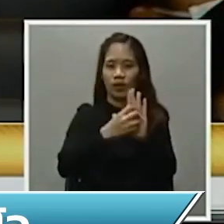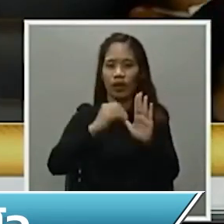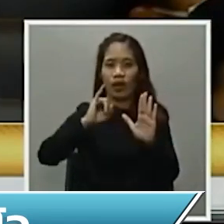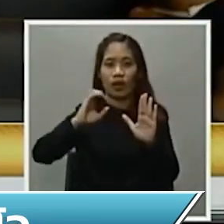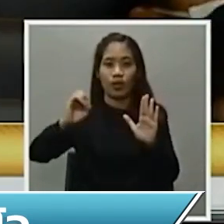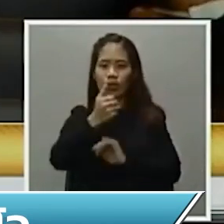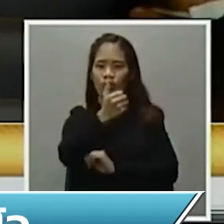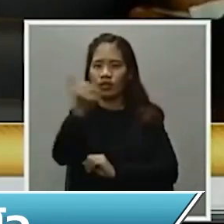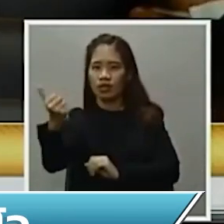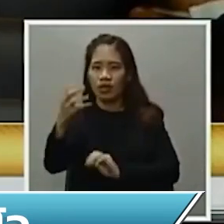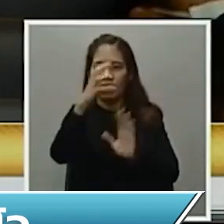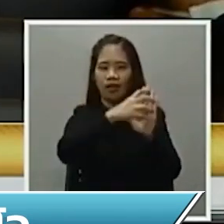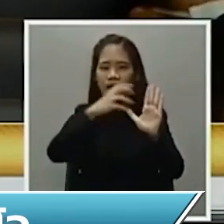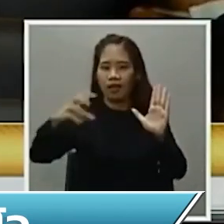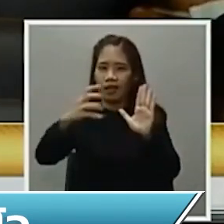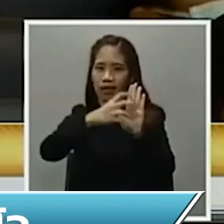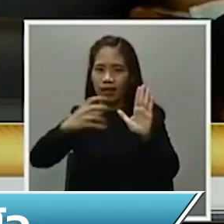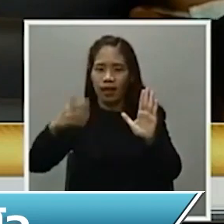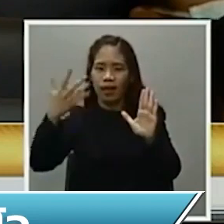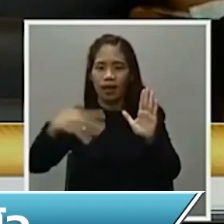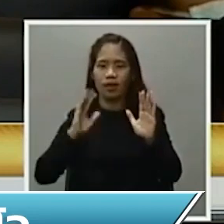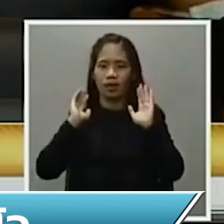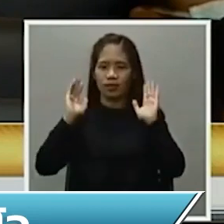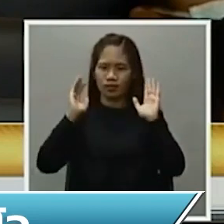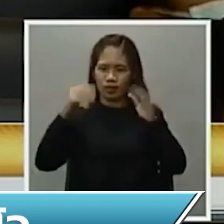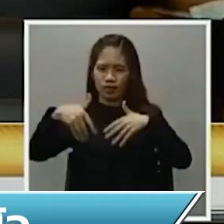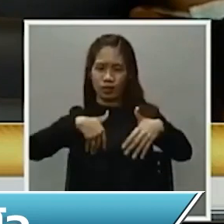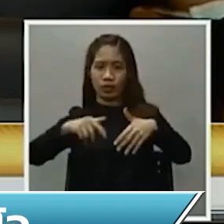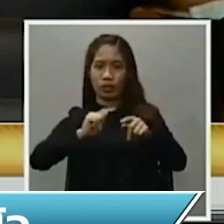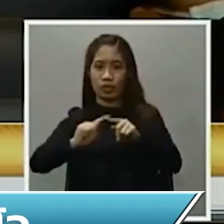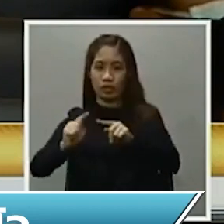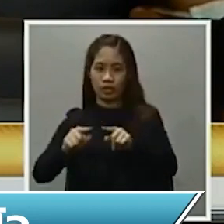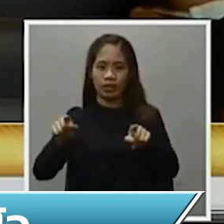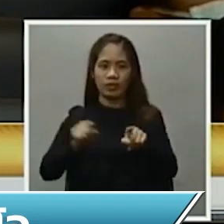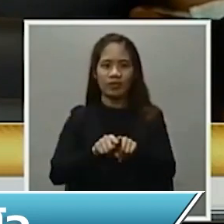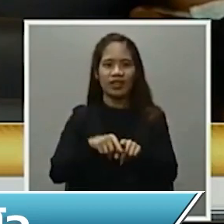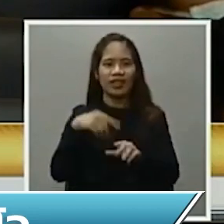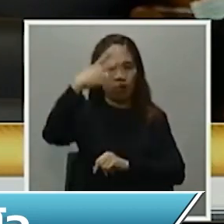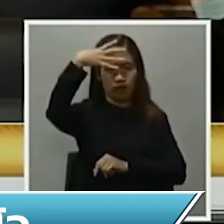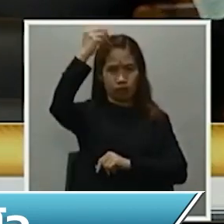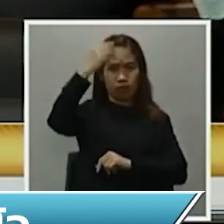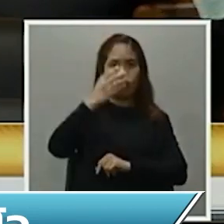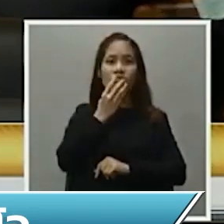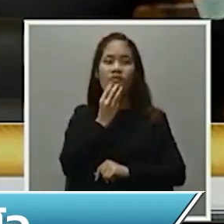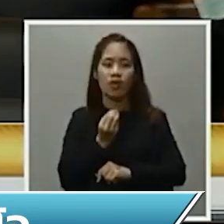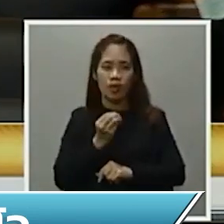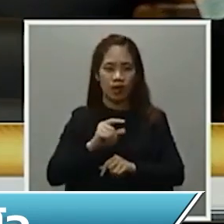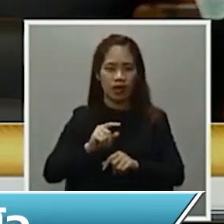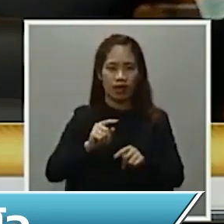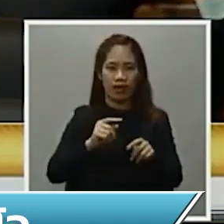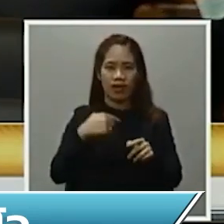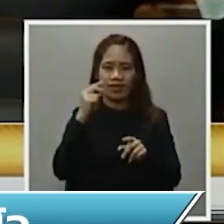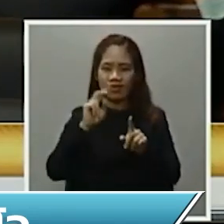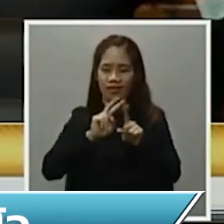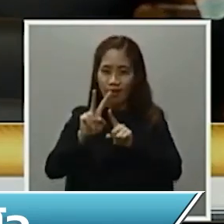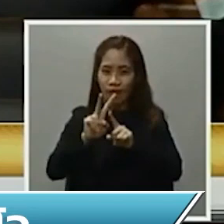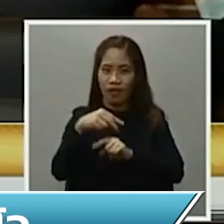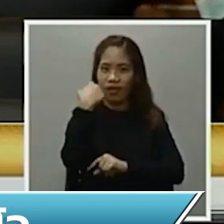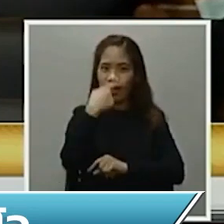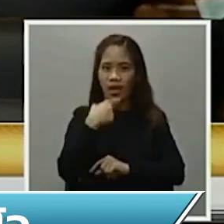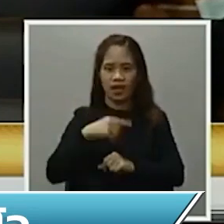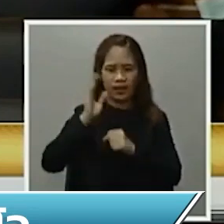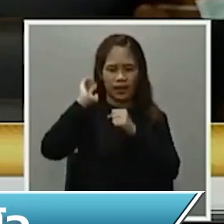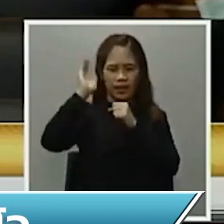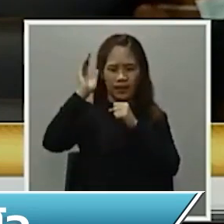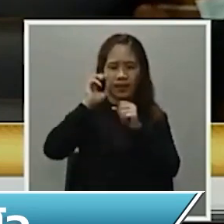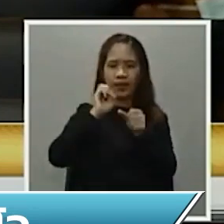แบบนี้แทรกแซงสร้างวาทกรรมชังชาติคุกคามสิทธิมนุษยชนทำให้สังคมแปลกแยกอัน